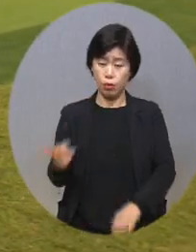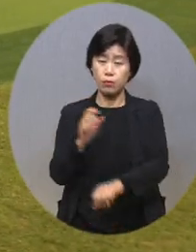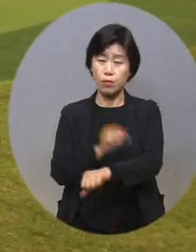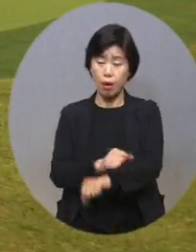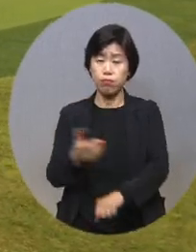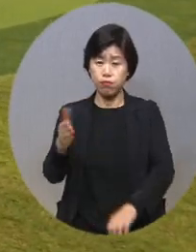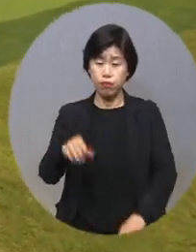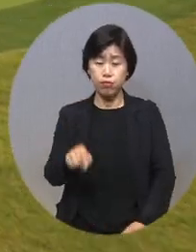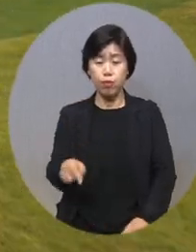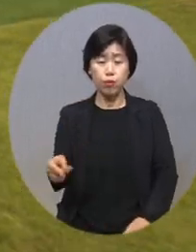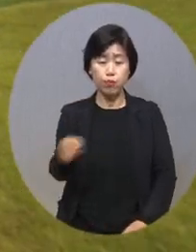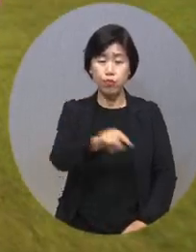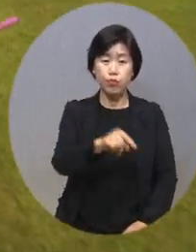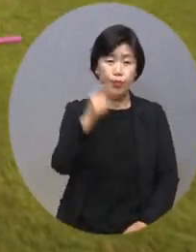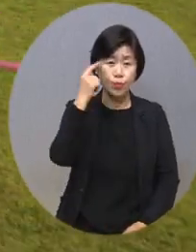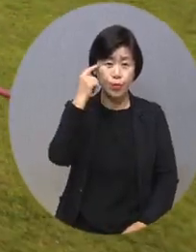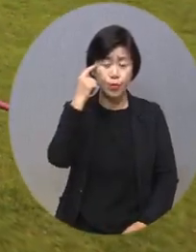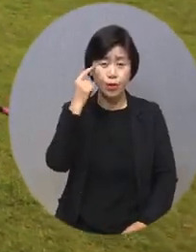왜 맞나?